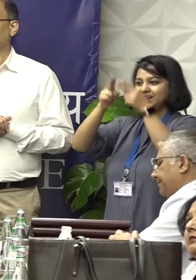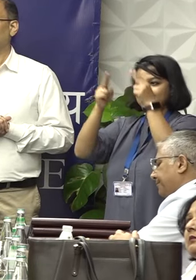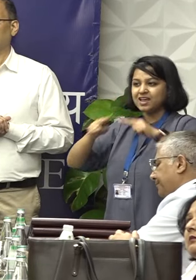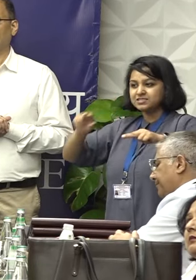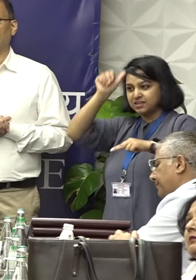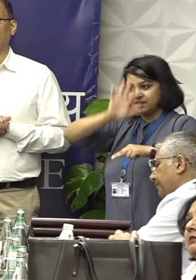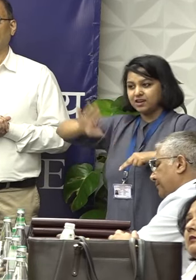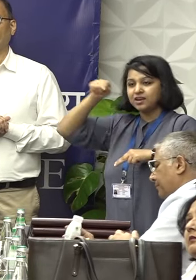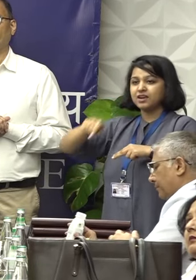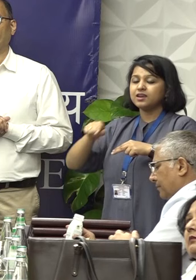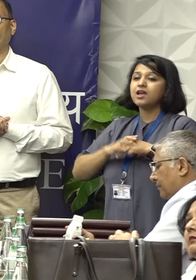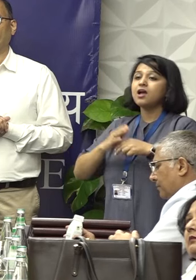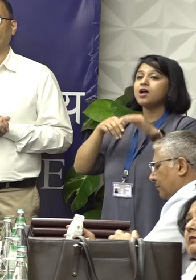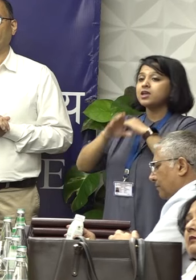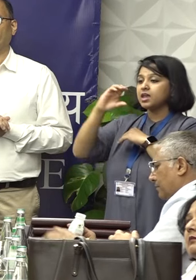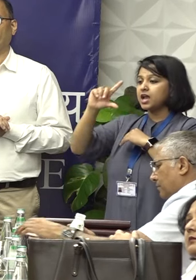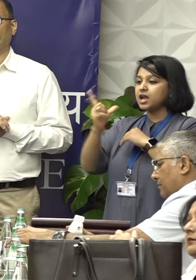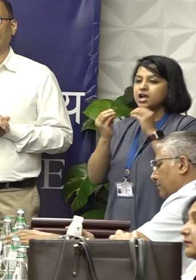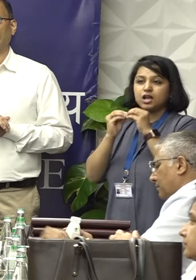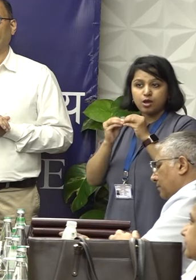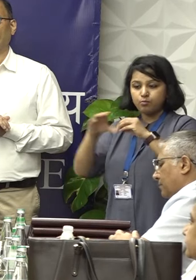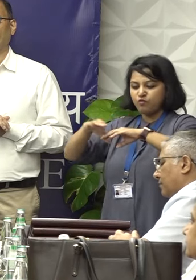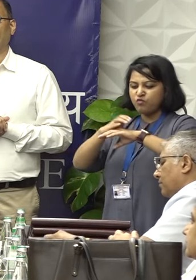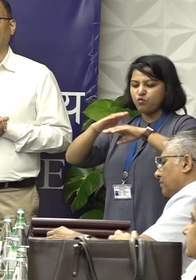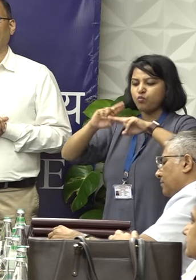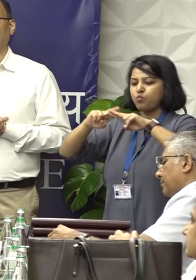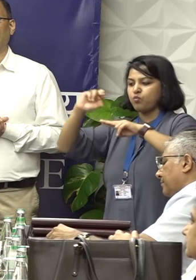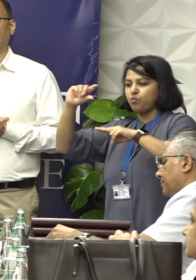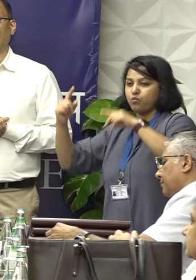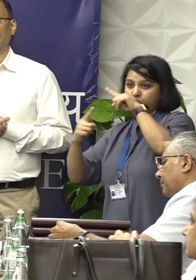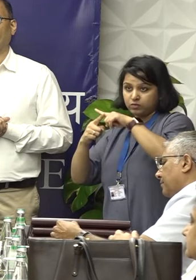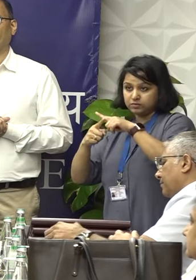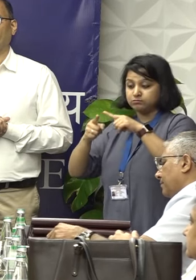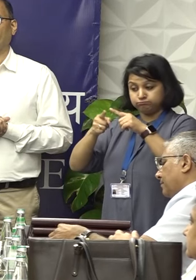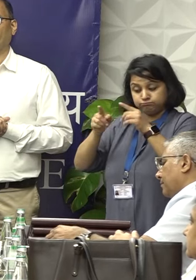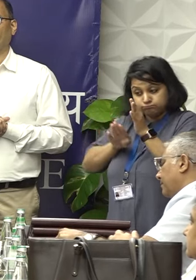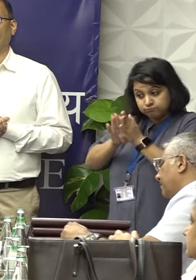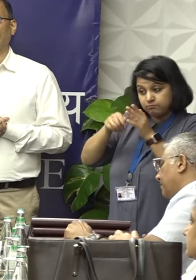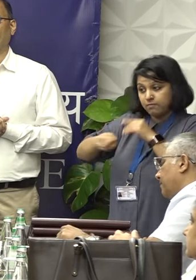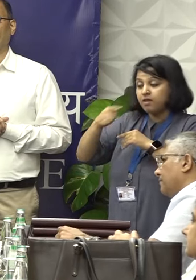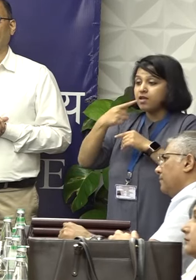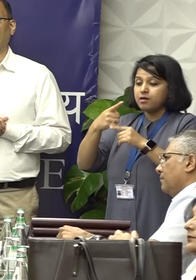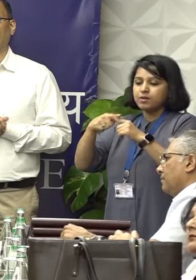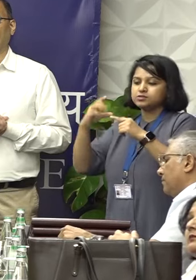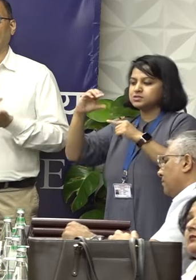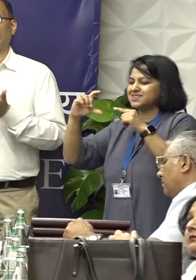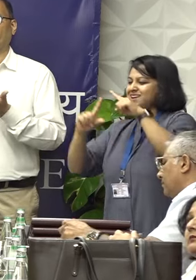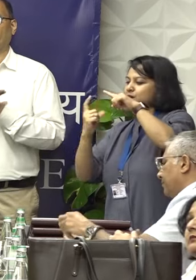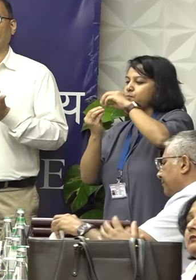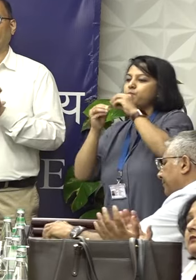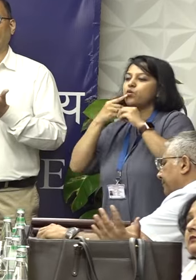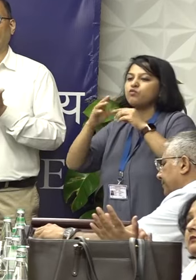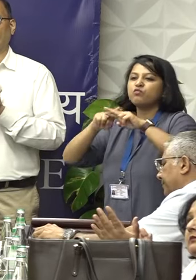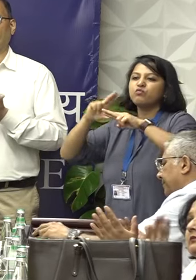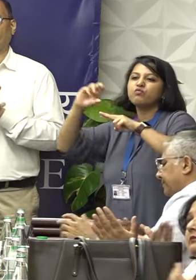CRC त्रिपुरा क्लब फुट क्लिनिक का संचालन करते हैं और क्योर क्लब फुट को चिकित्सा शिक्षा और जागरूकता प्रदान करते हैं। आज इनके